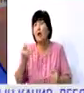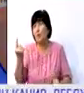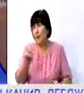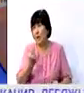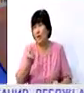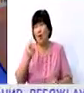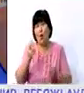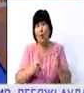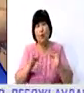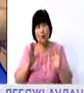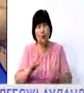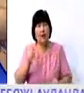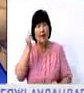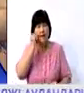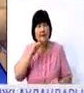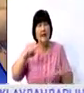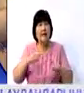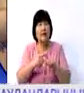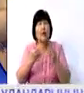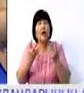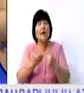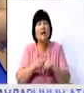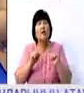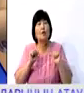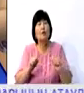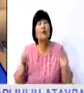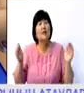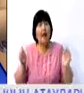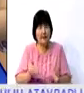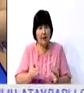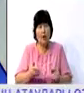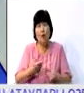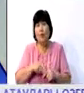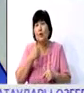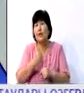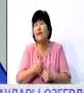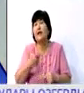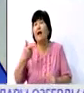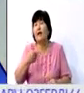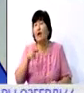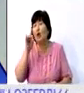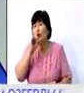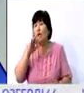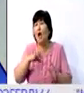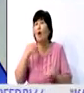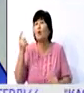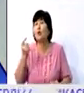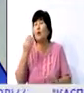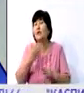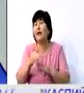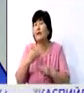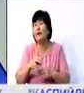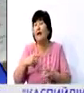Біріншісі, өндіріс орындарында ескірген технологиялардың санын мүмкіндігінше азайту. Бұл негізінен геология, мұнай және ауыл шаруашылығы